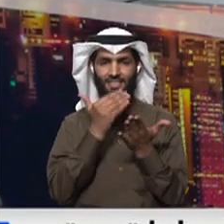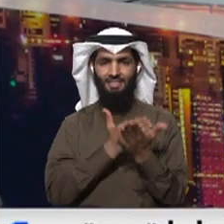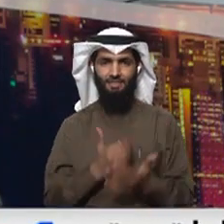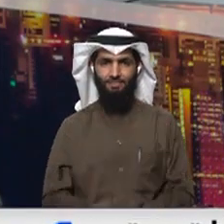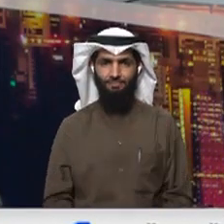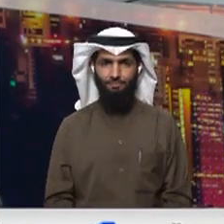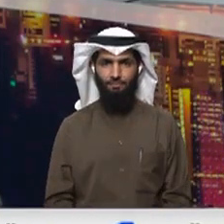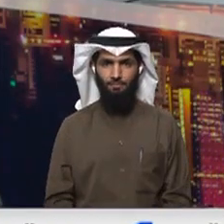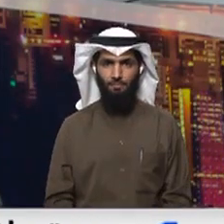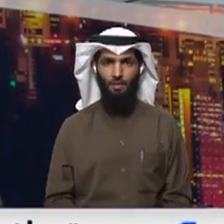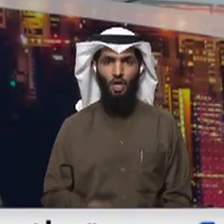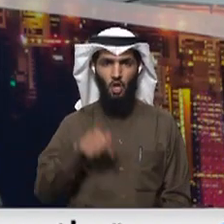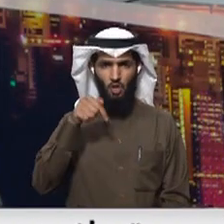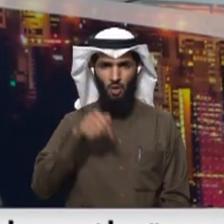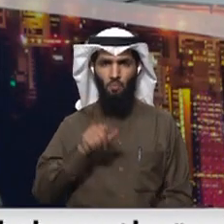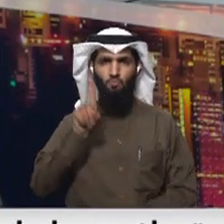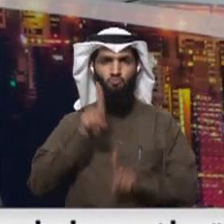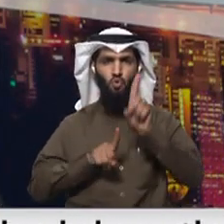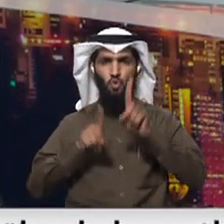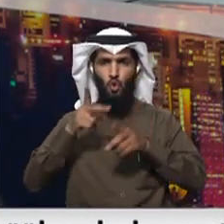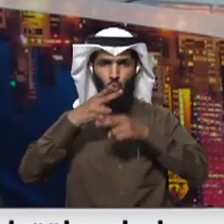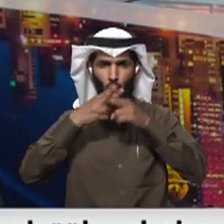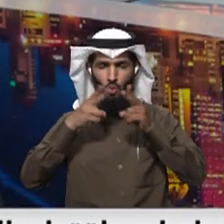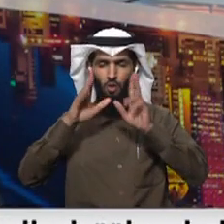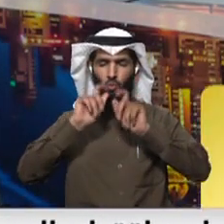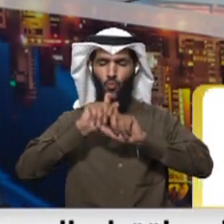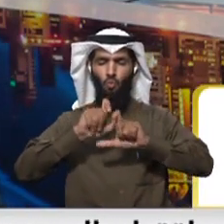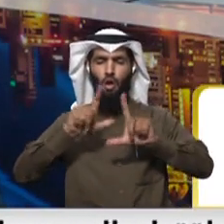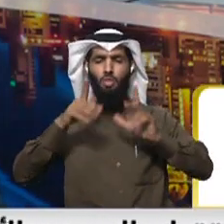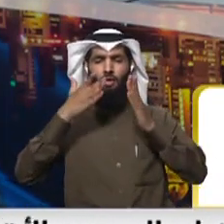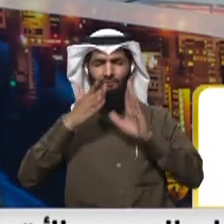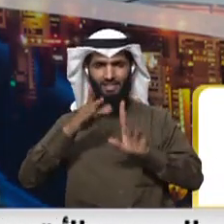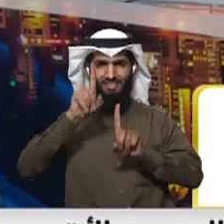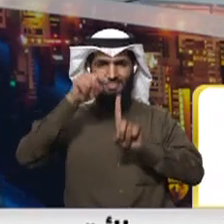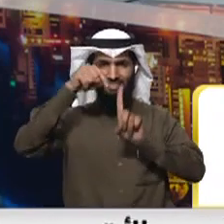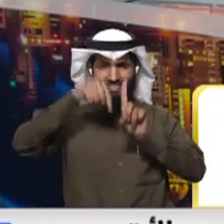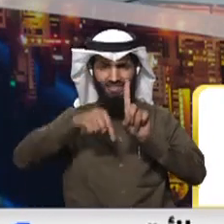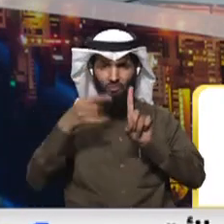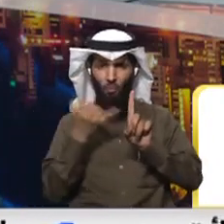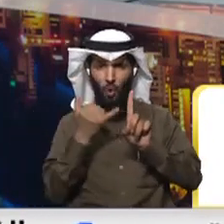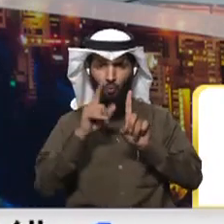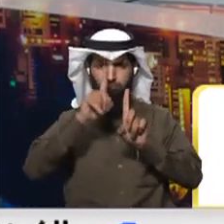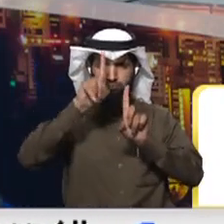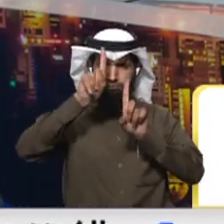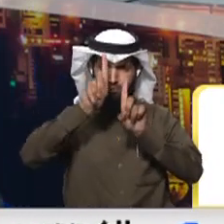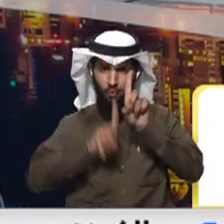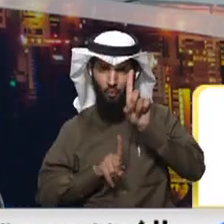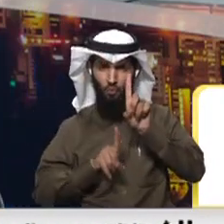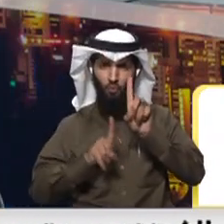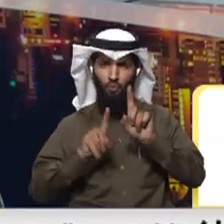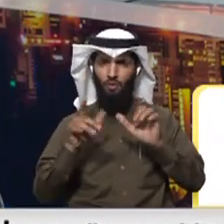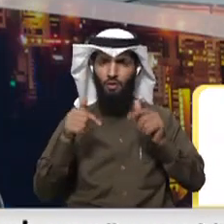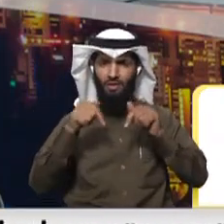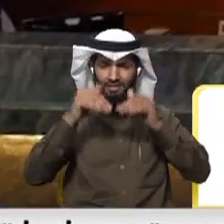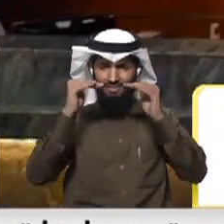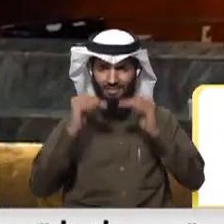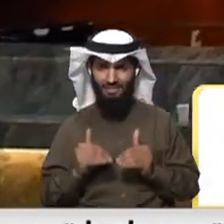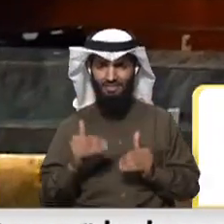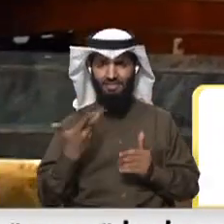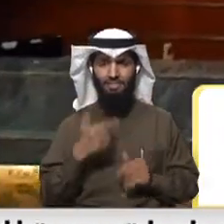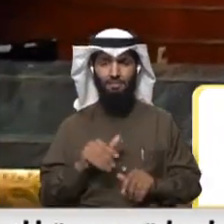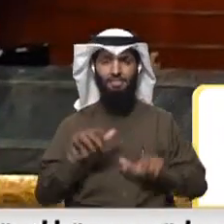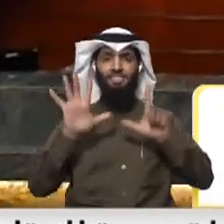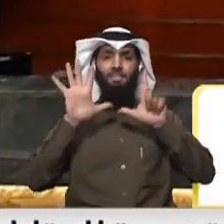اغلقت بورصه الكويت تعاملاتها اليوم مع الانخفاض في مؤشرها العام 19 من النقطه ليبلغ مستوى